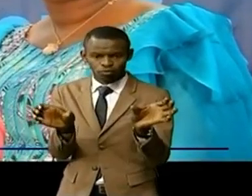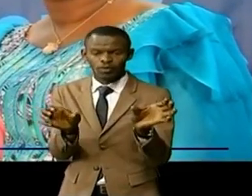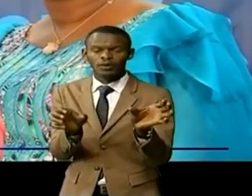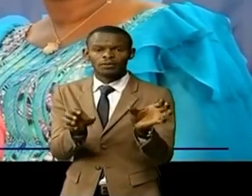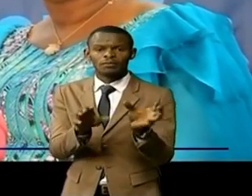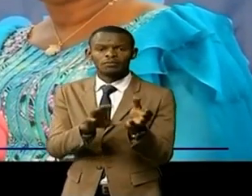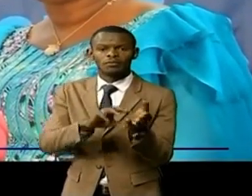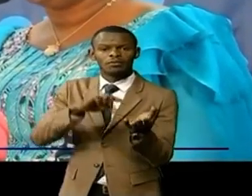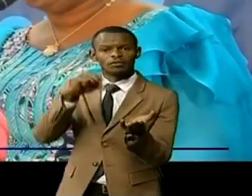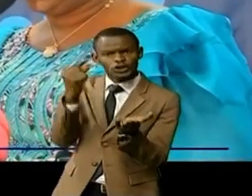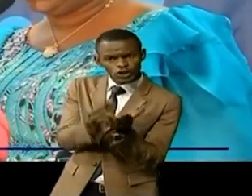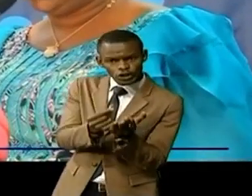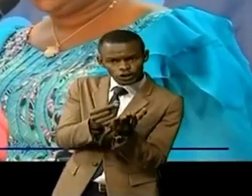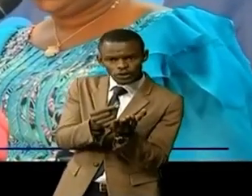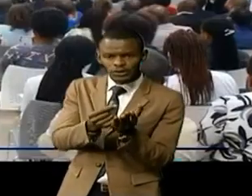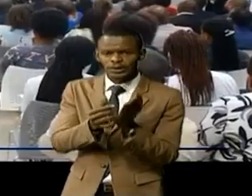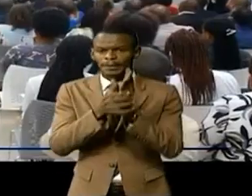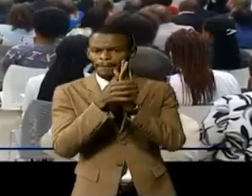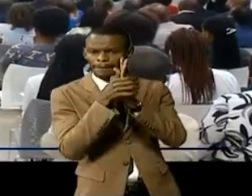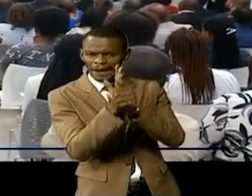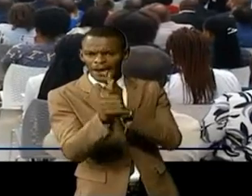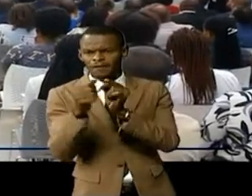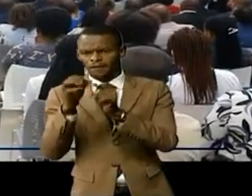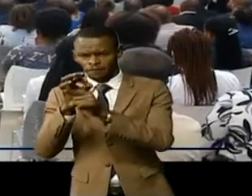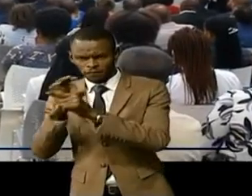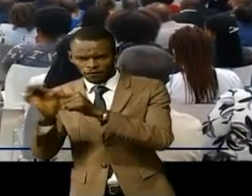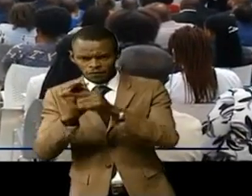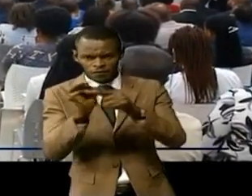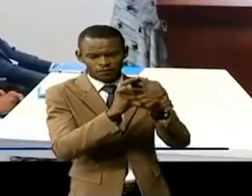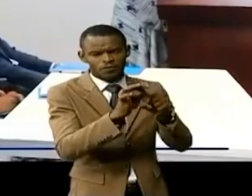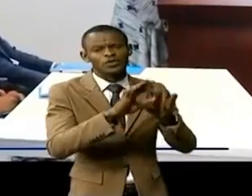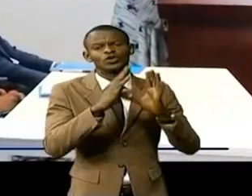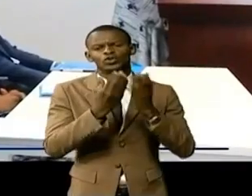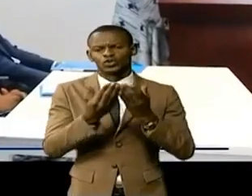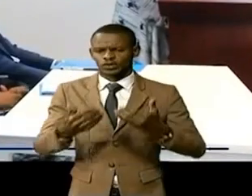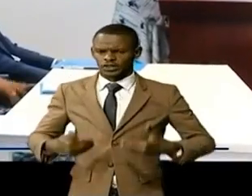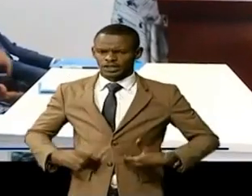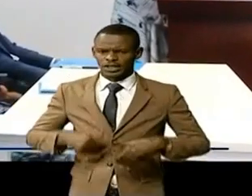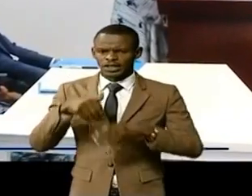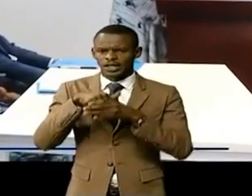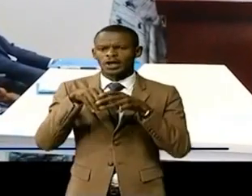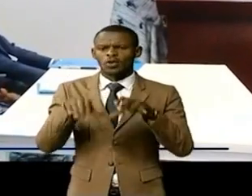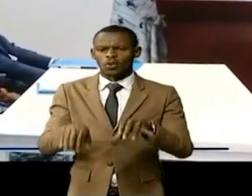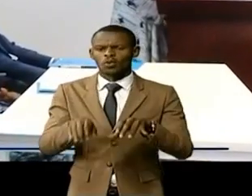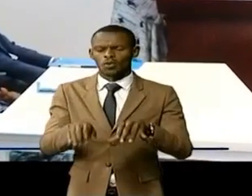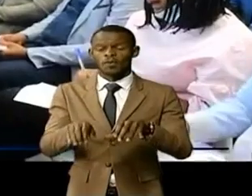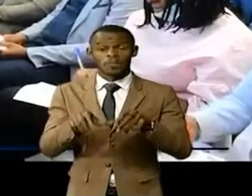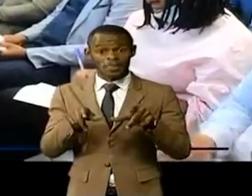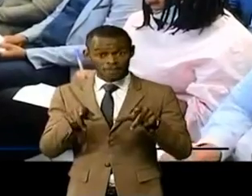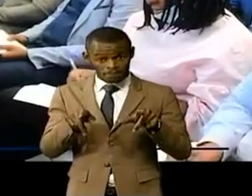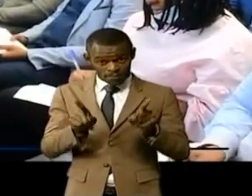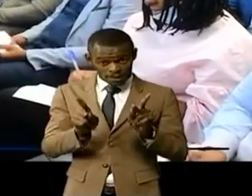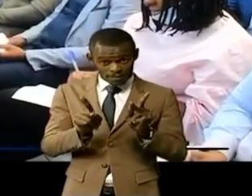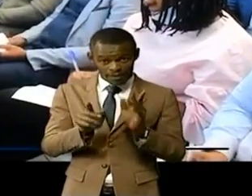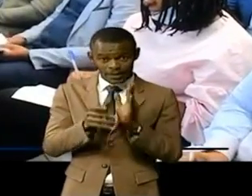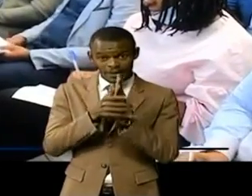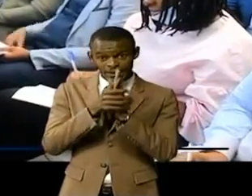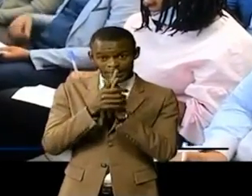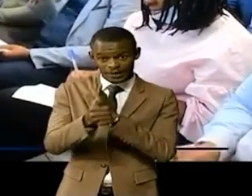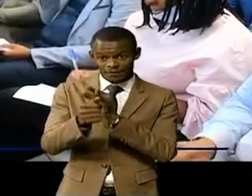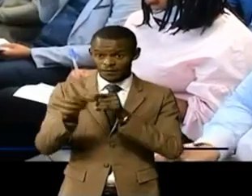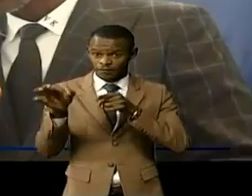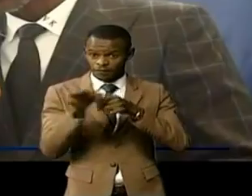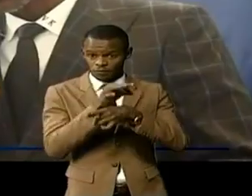République démocratique du Congo. Permettre la participation des jeunes à la vie économique et sociale, ainsi que leur